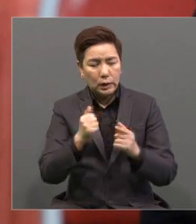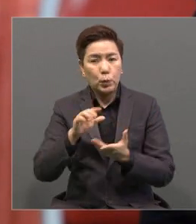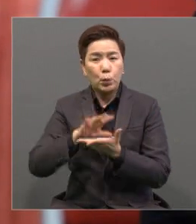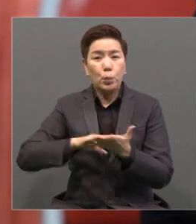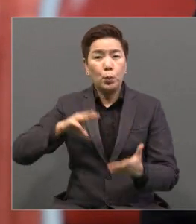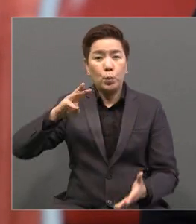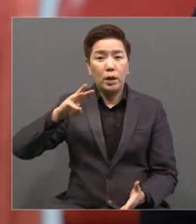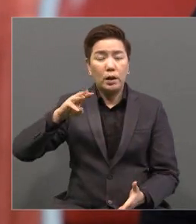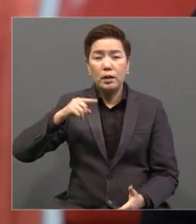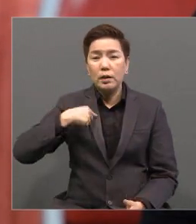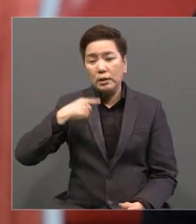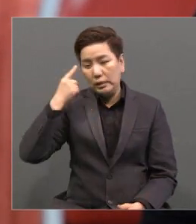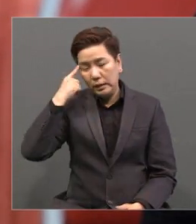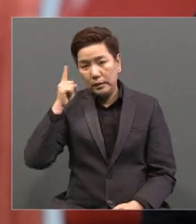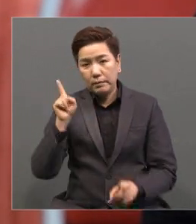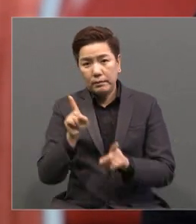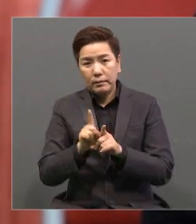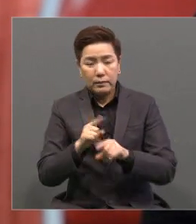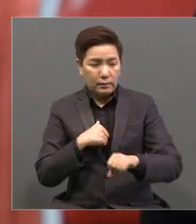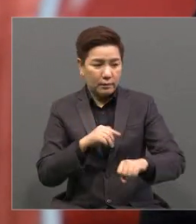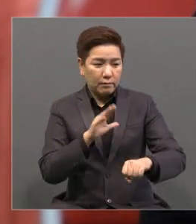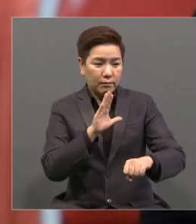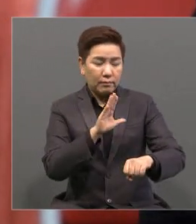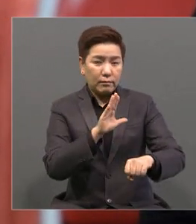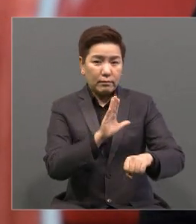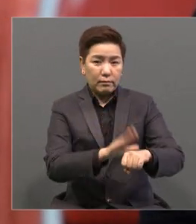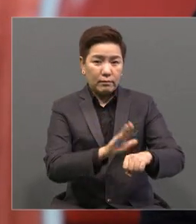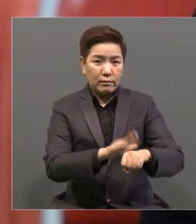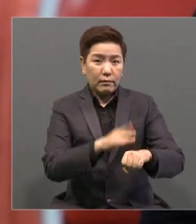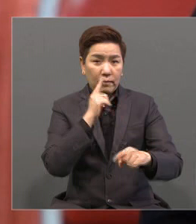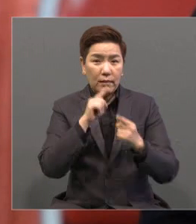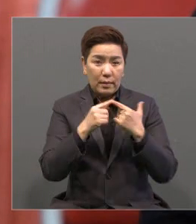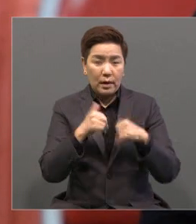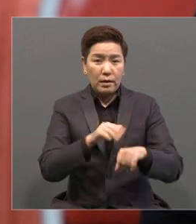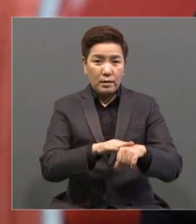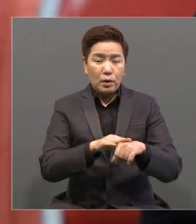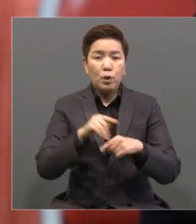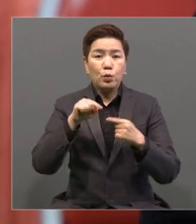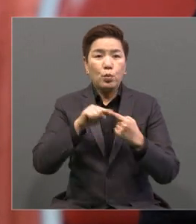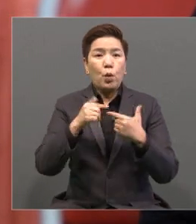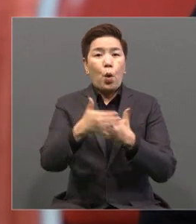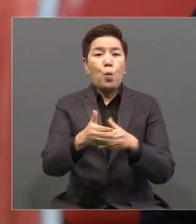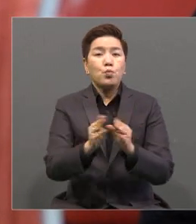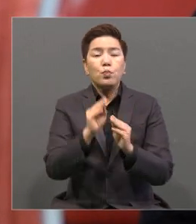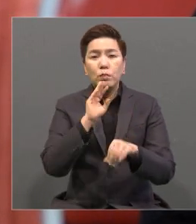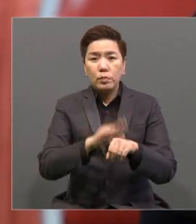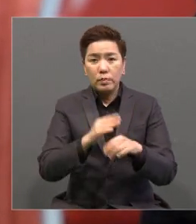ไลก็ได้กล่าวตักเตือนนะคะโดยตักเตือนในที่ประชุมนะคะ